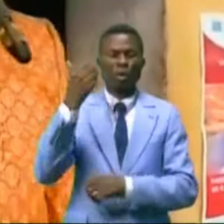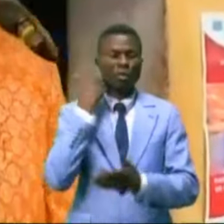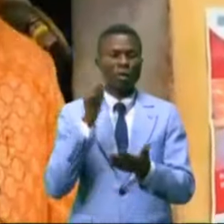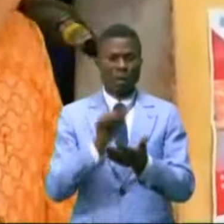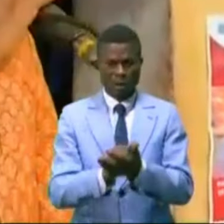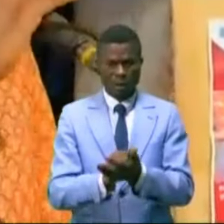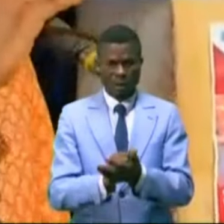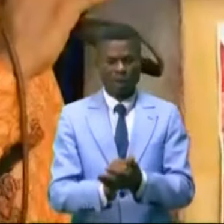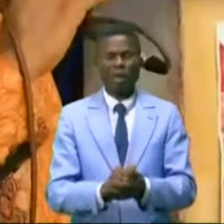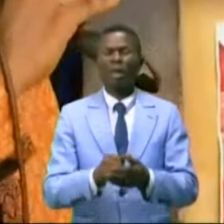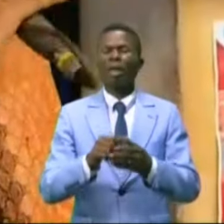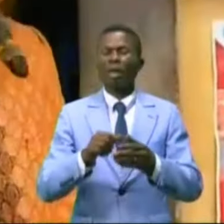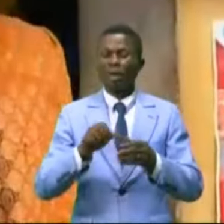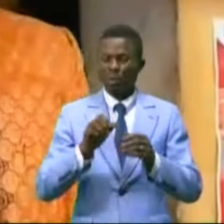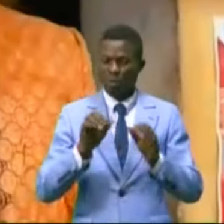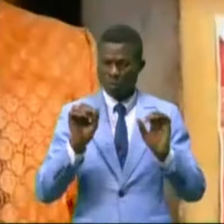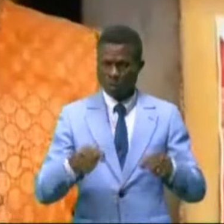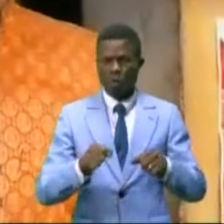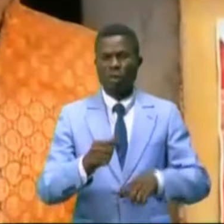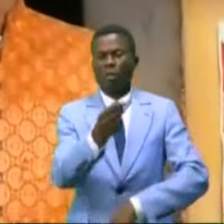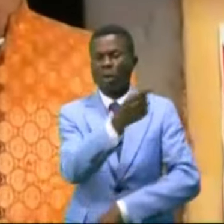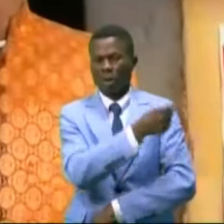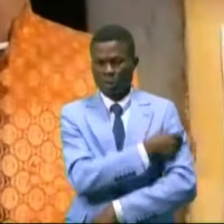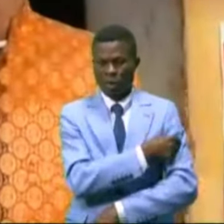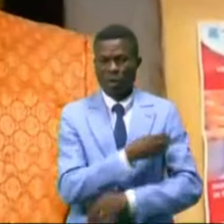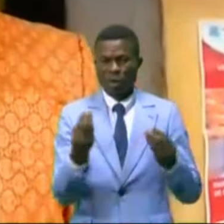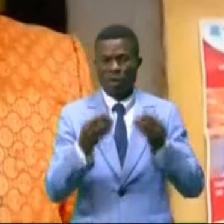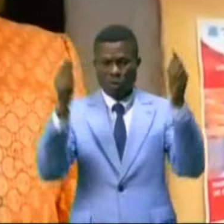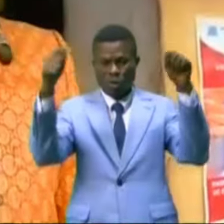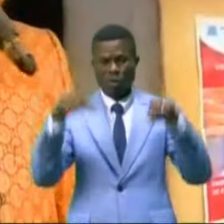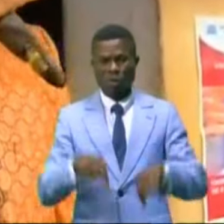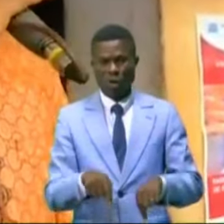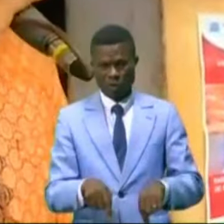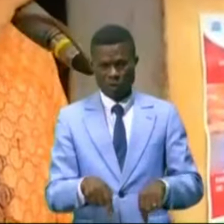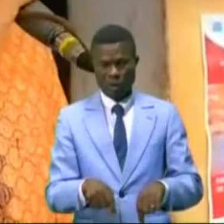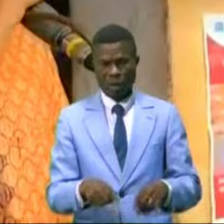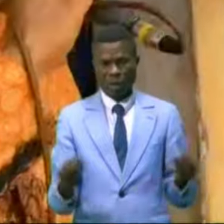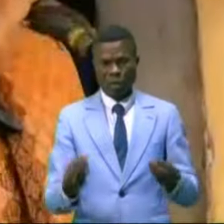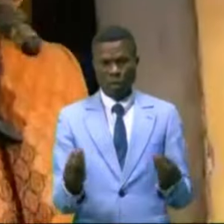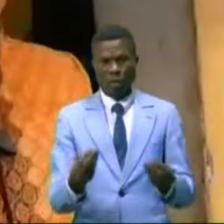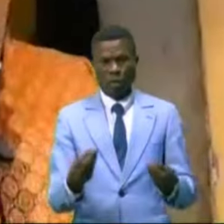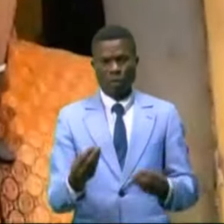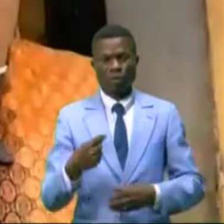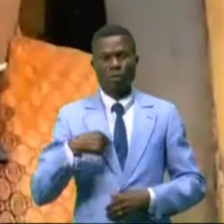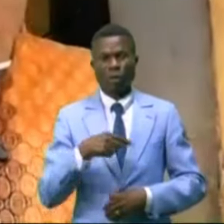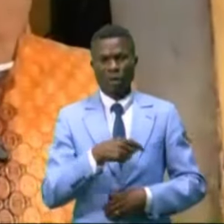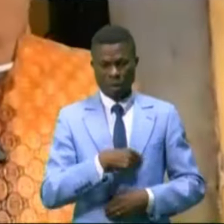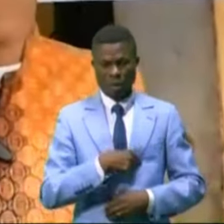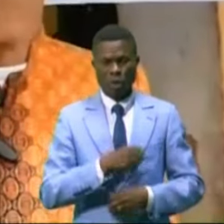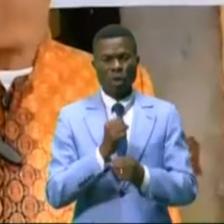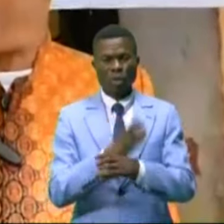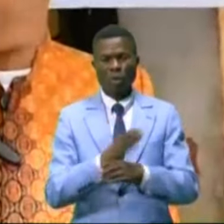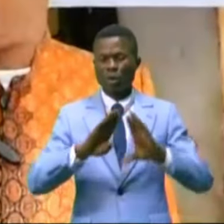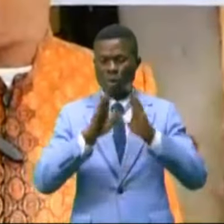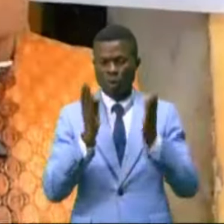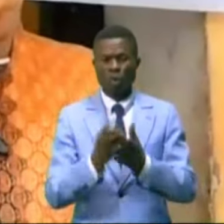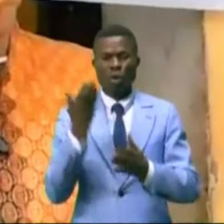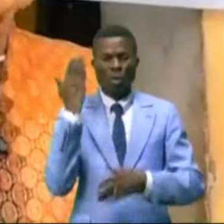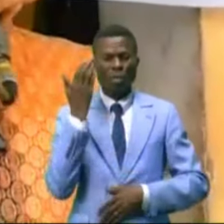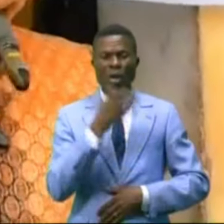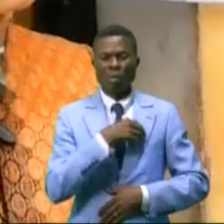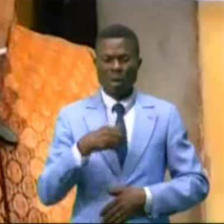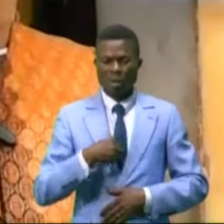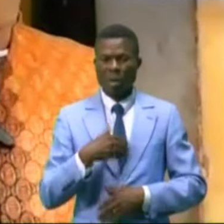c'est la vaccination c'est pour cette raison que nous sommes voilà pourquoi nous interpellons tous les parents